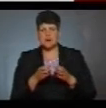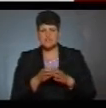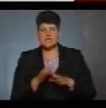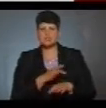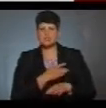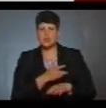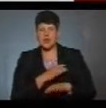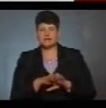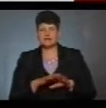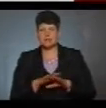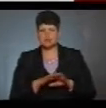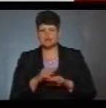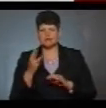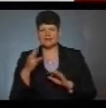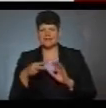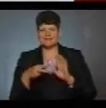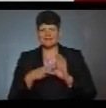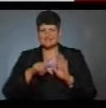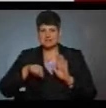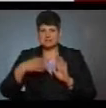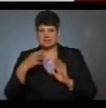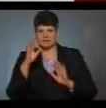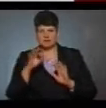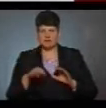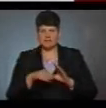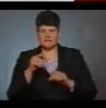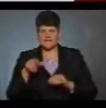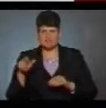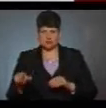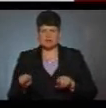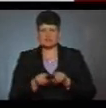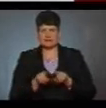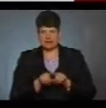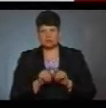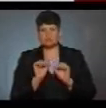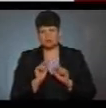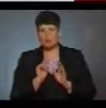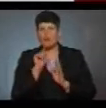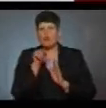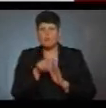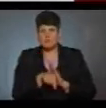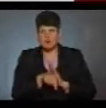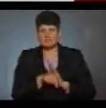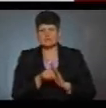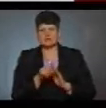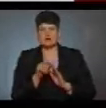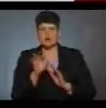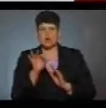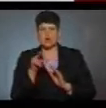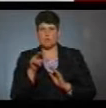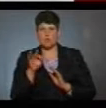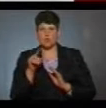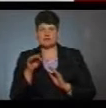підтримати 47,5% виборців. Також наразі долають прохідний бар'єр опозиційна платформа «За життя»,